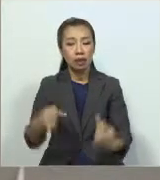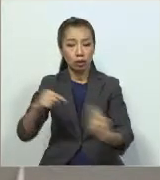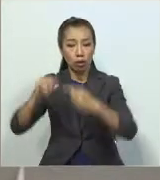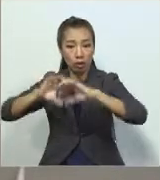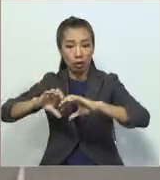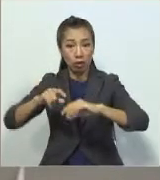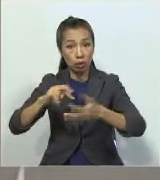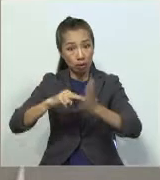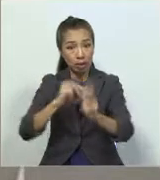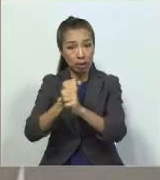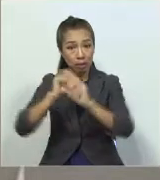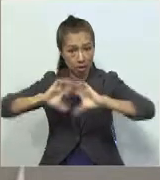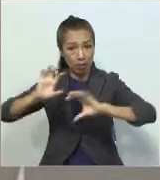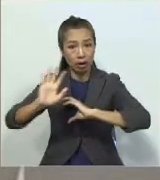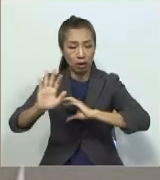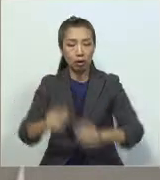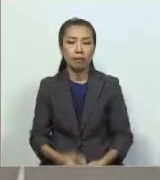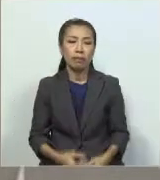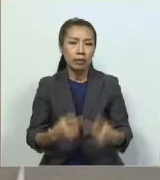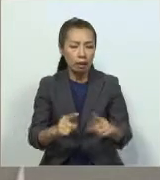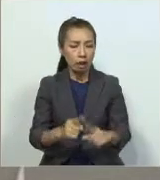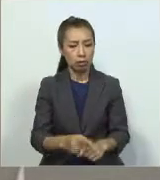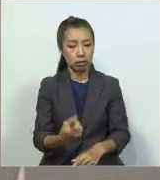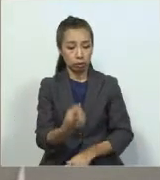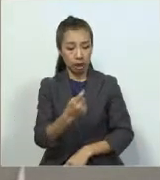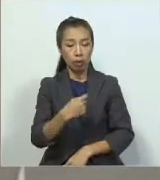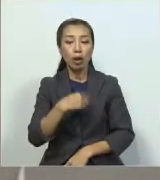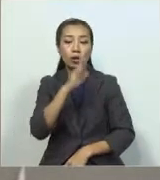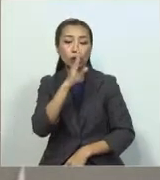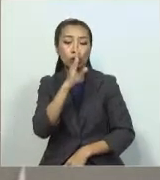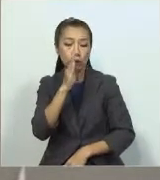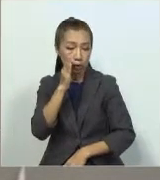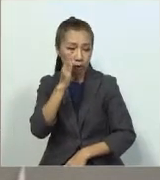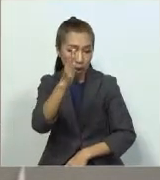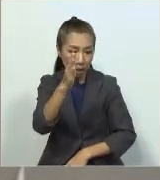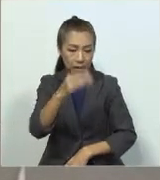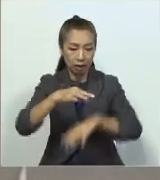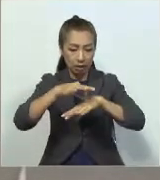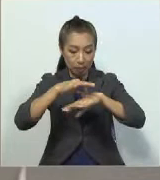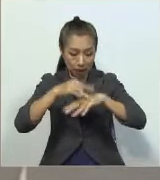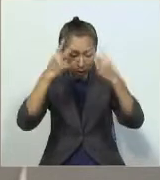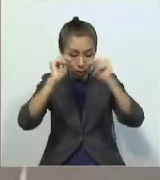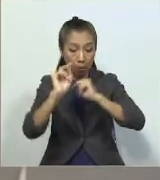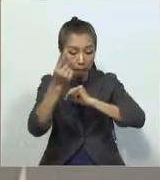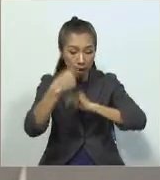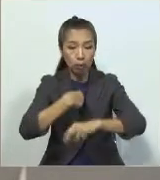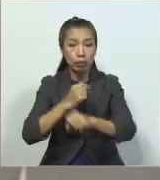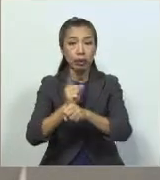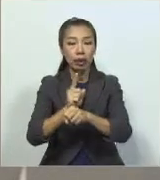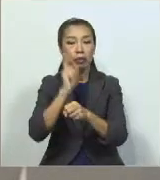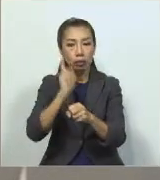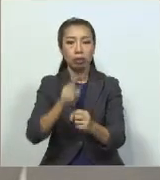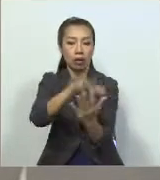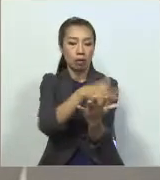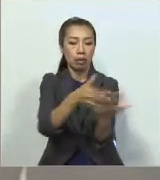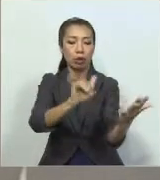นะใครจะถามว่าเออแล้วอนาคตถ้าผมได้เป็นผมจะทำอะไรต่อผมก็จัดทำยุทธศาสตร์ชาติขึ้นมา